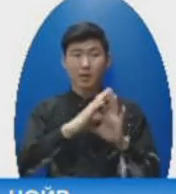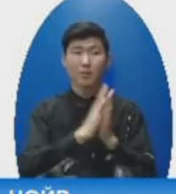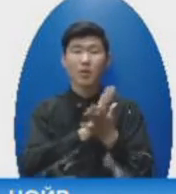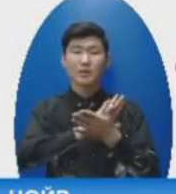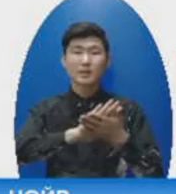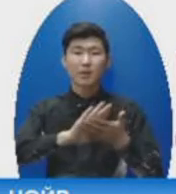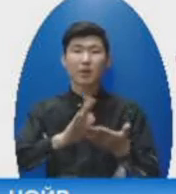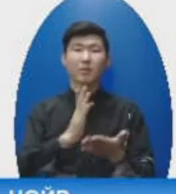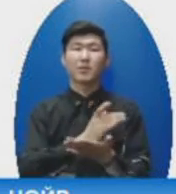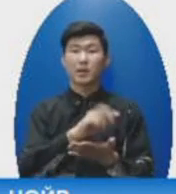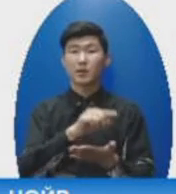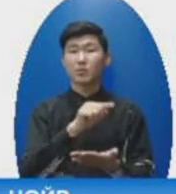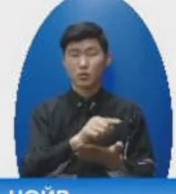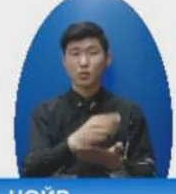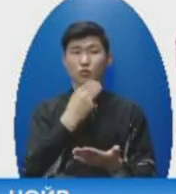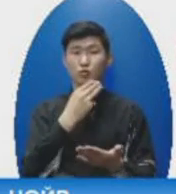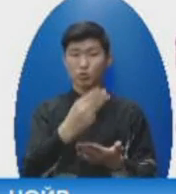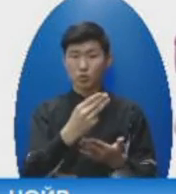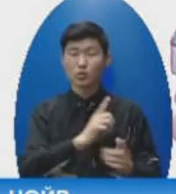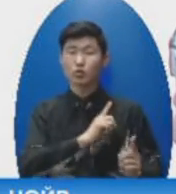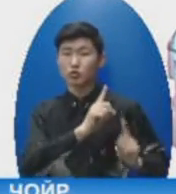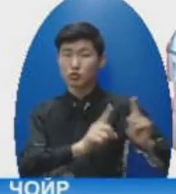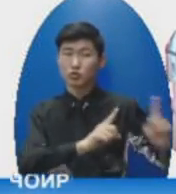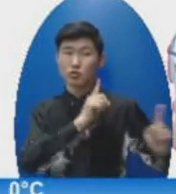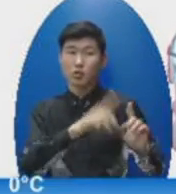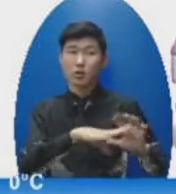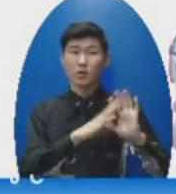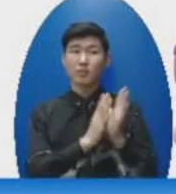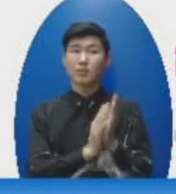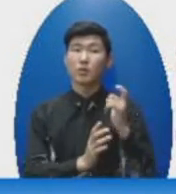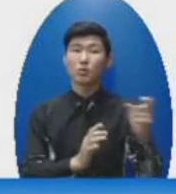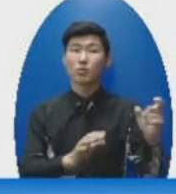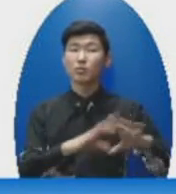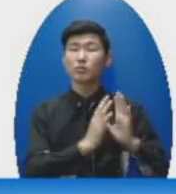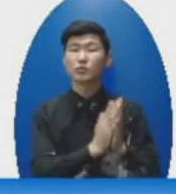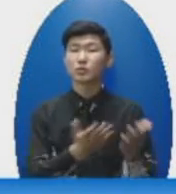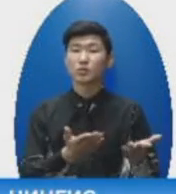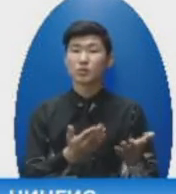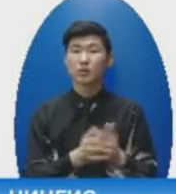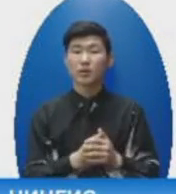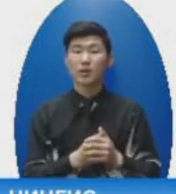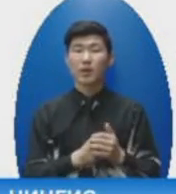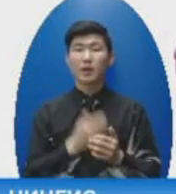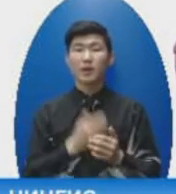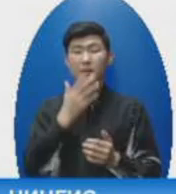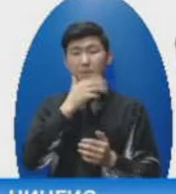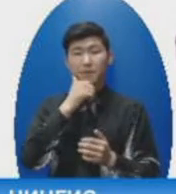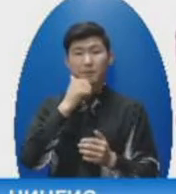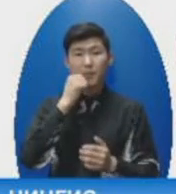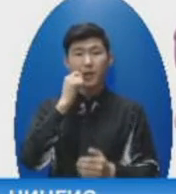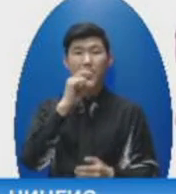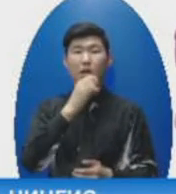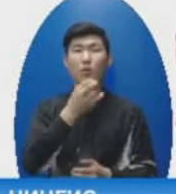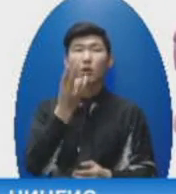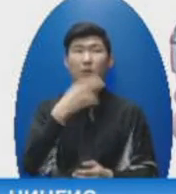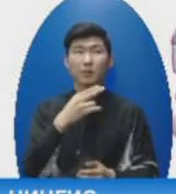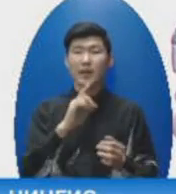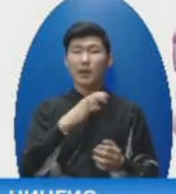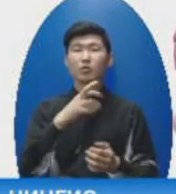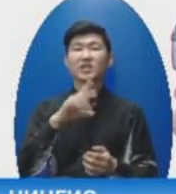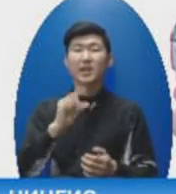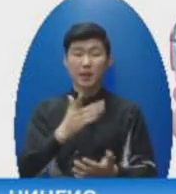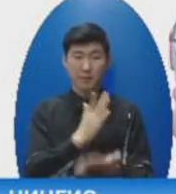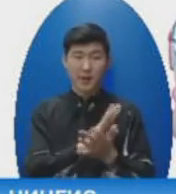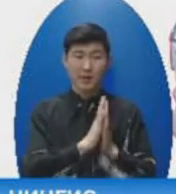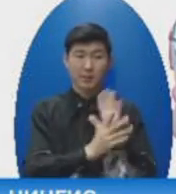байдал. Шодрох өрсөлдөө. Энэ хүн төрөлхтөнд биеийн эрүүлмэнд, эрүүл чийрэг байдлаас өсүүлээд